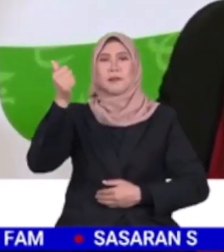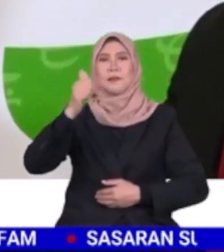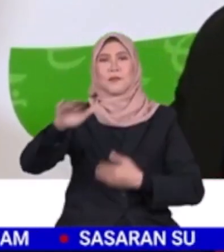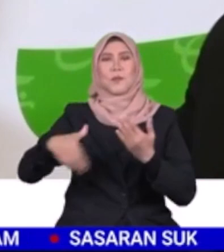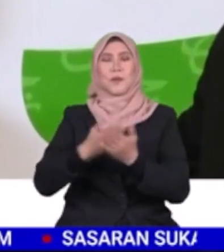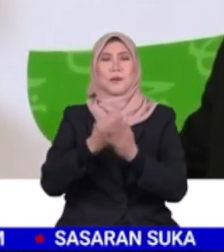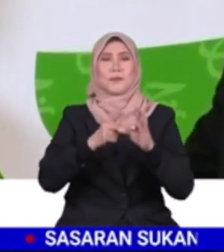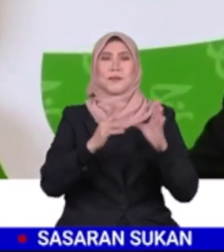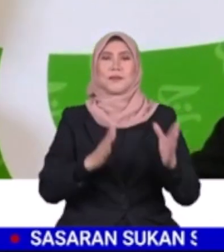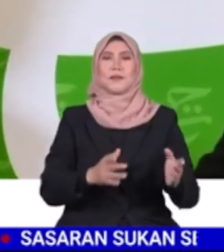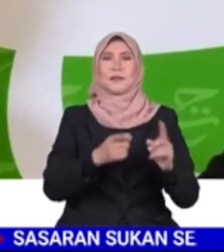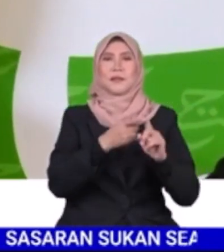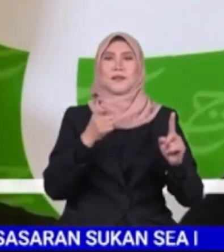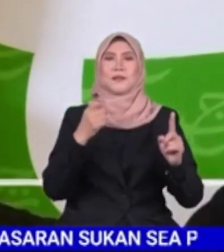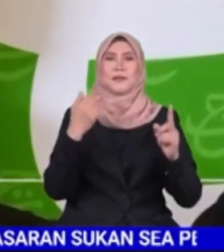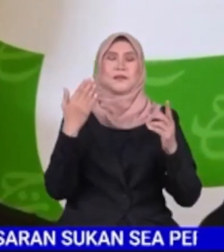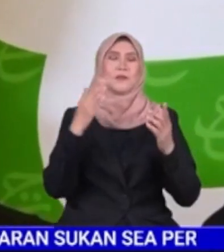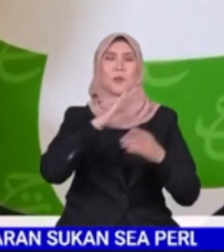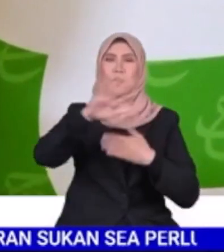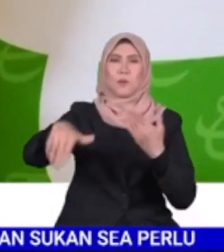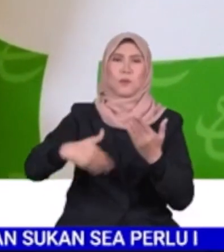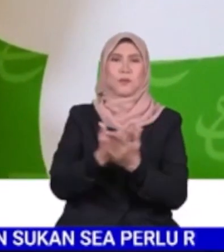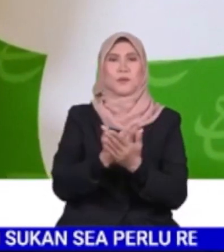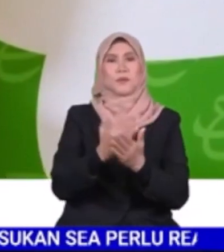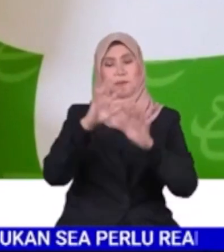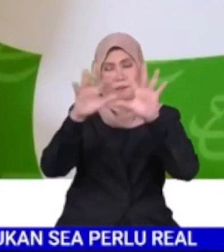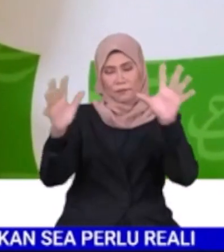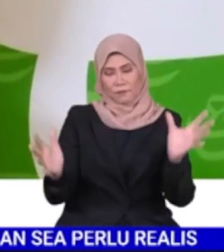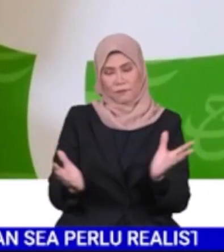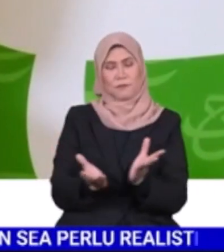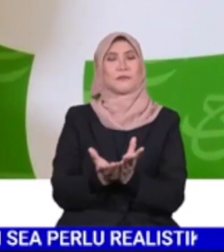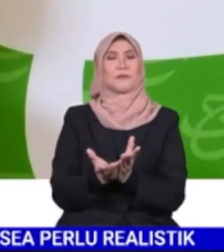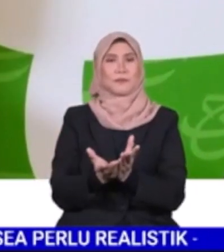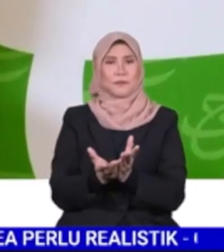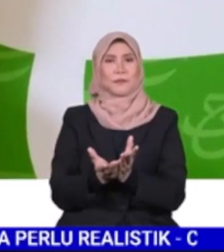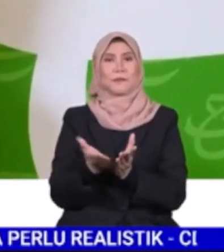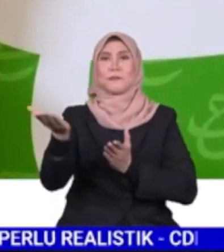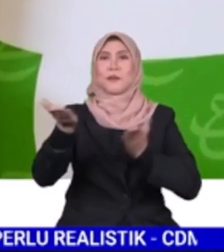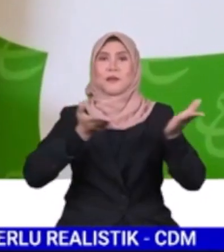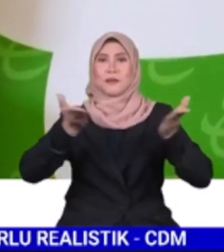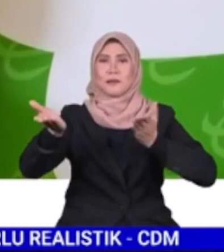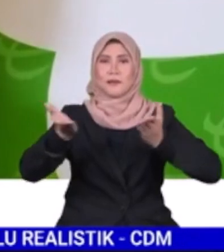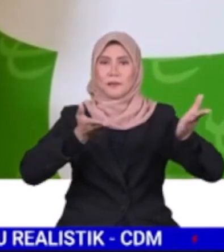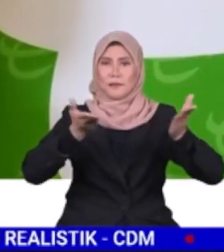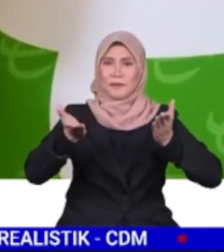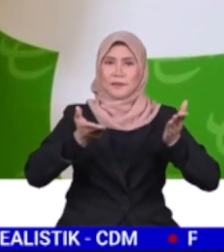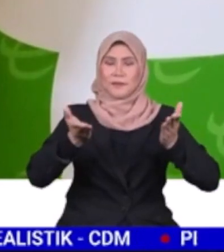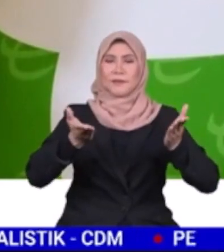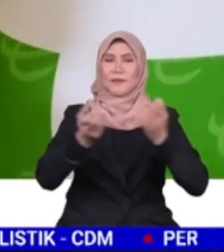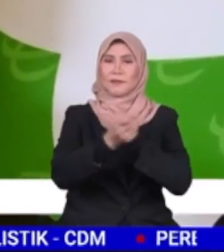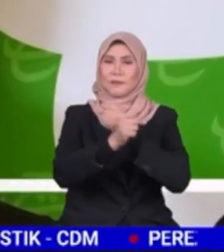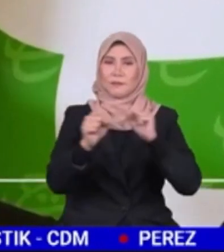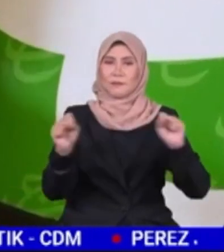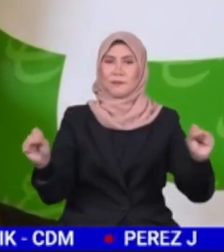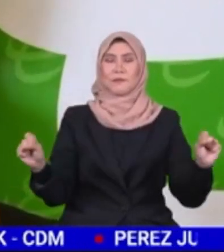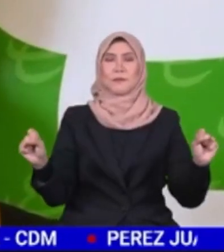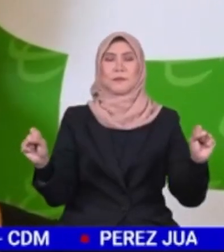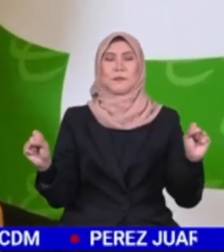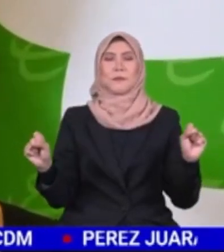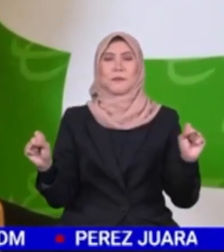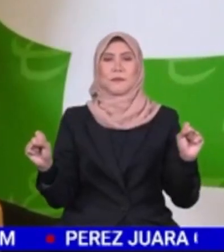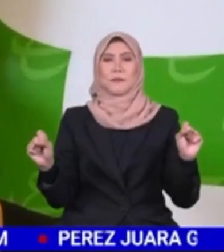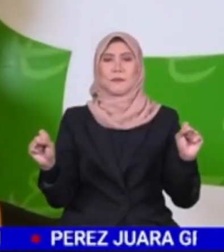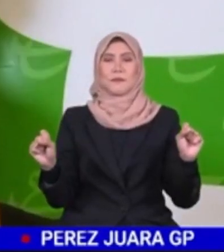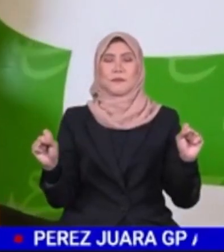jemaah haji yang datang daripada seluruh dunia ini Dan peringatan-perimatan yang telah pun disediakan juga